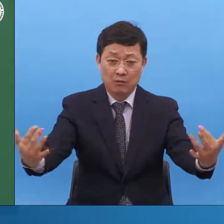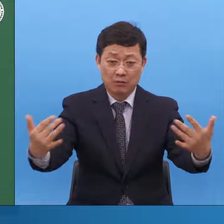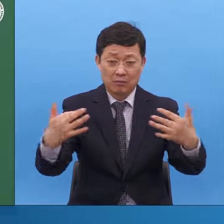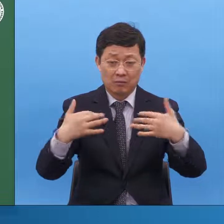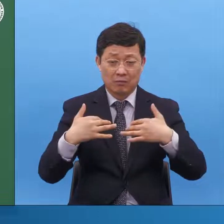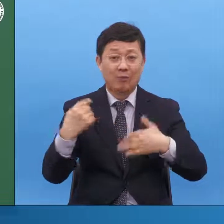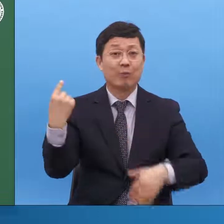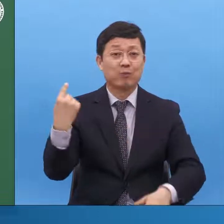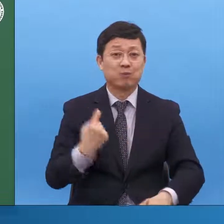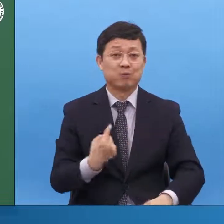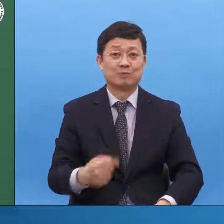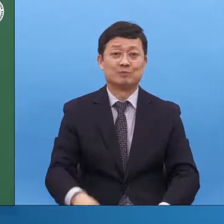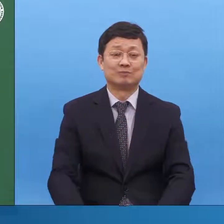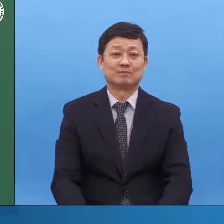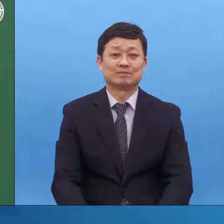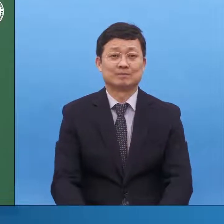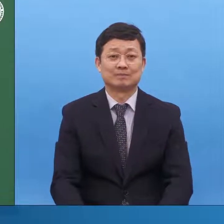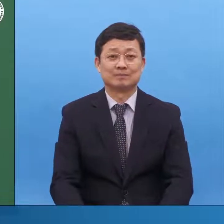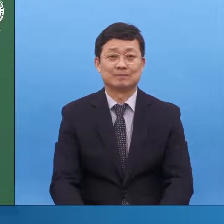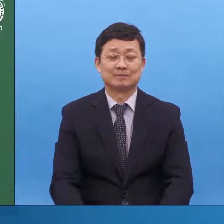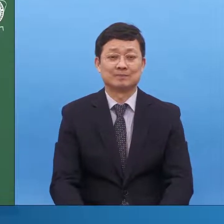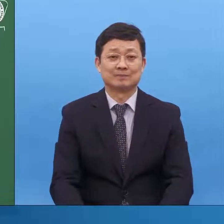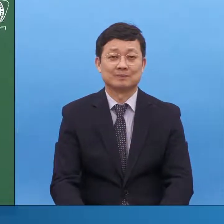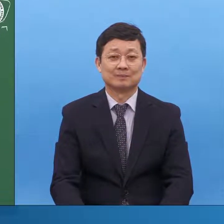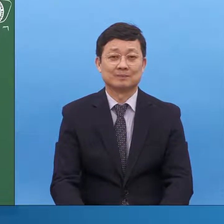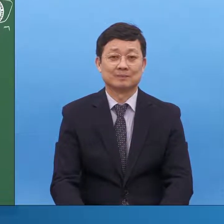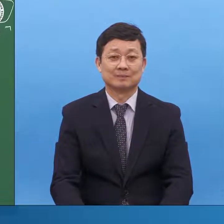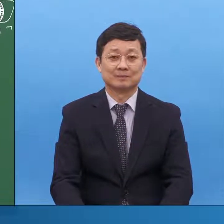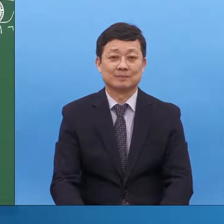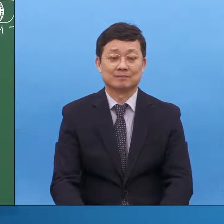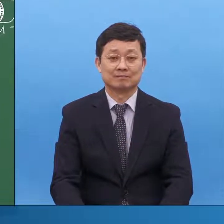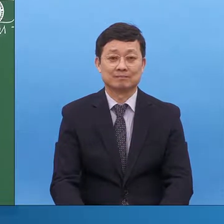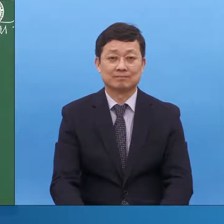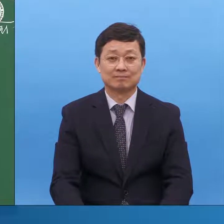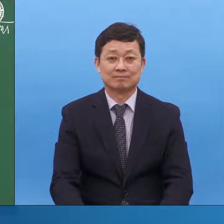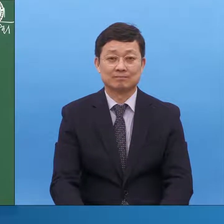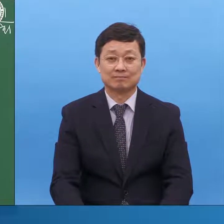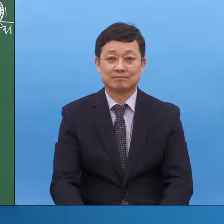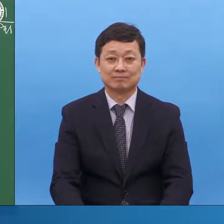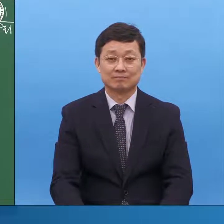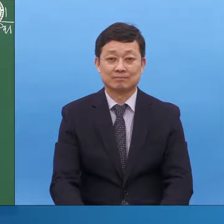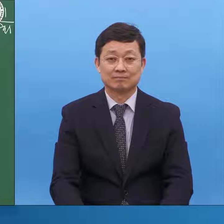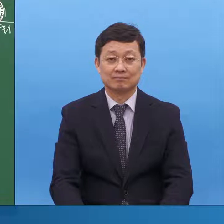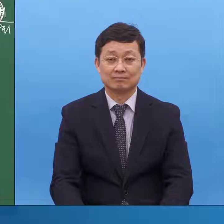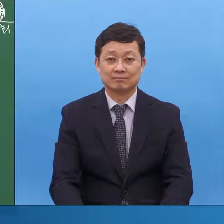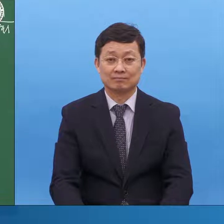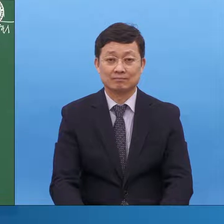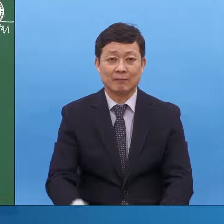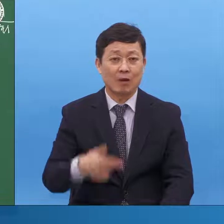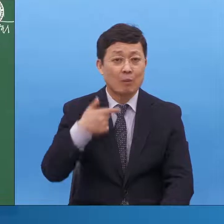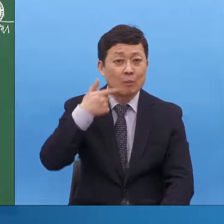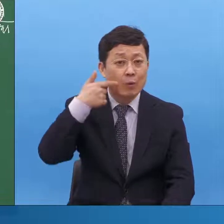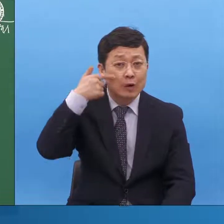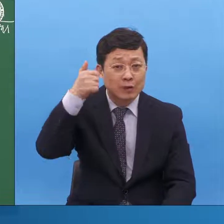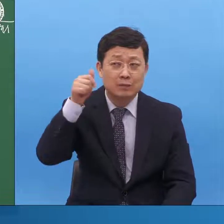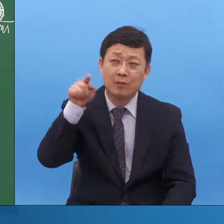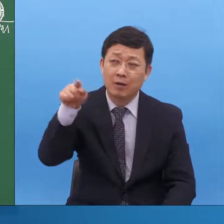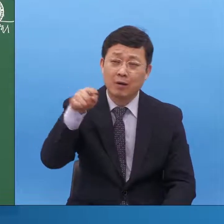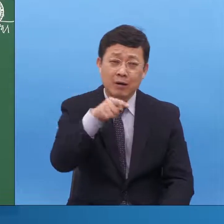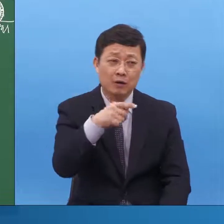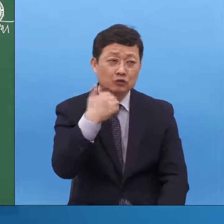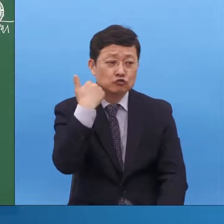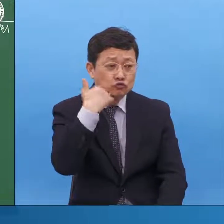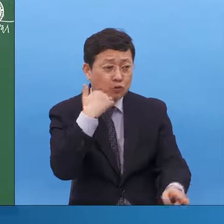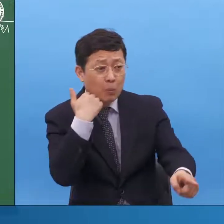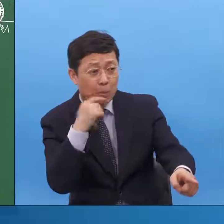problems inside the church, they have nowhere else to go. So just prepare for them. 절대 목사님들은 속지 마세요. 교인들은 뭐 이 사람 말 저 사람 말 이 편 저